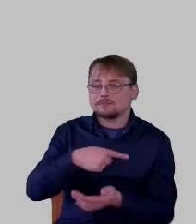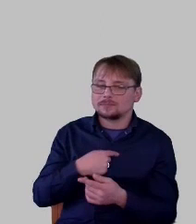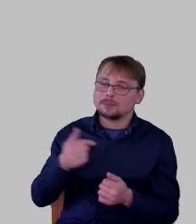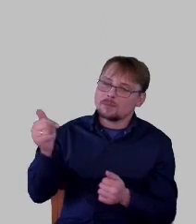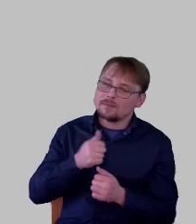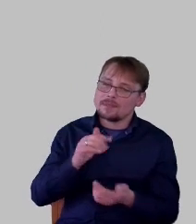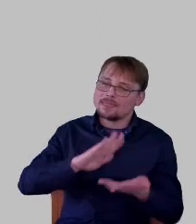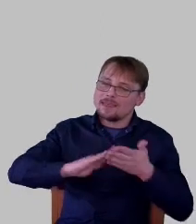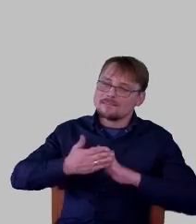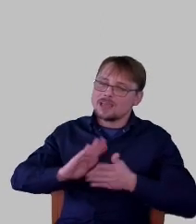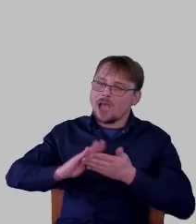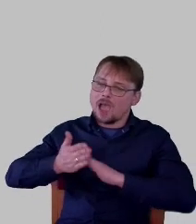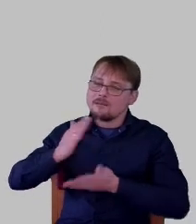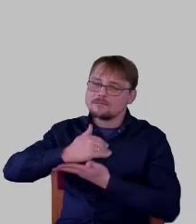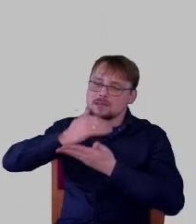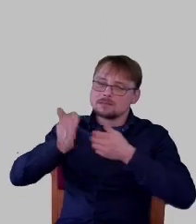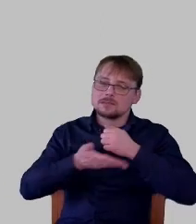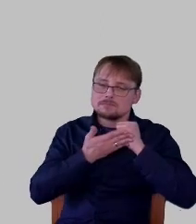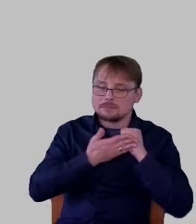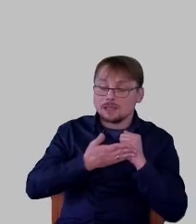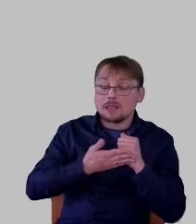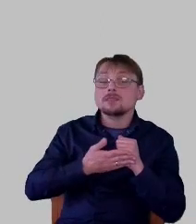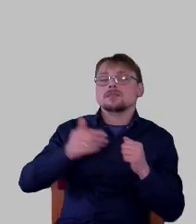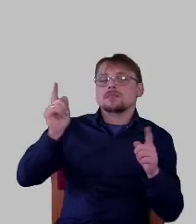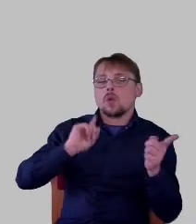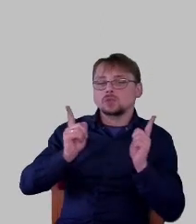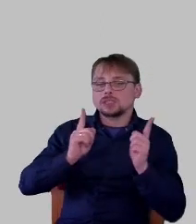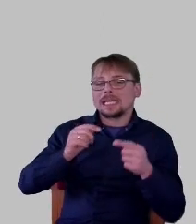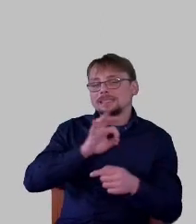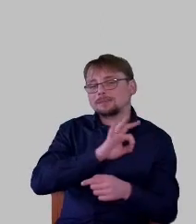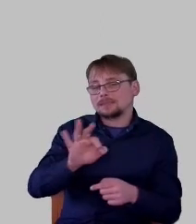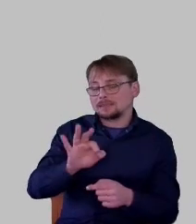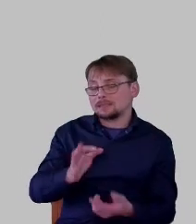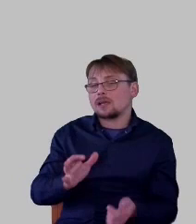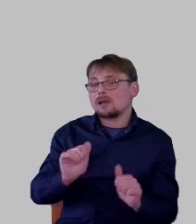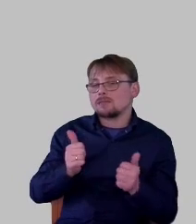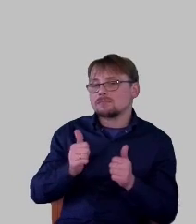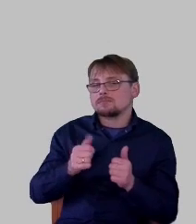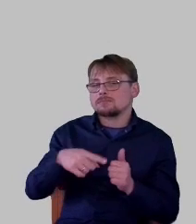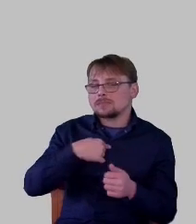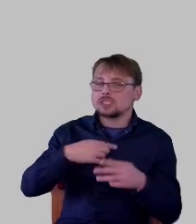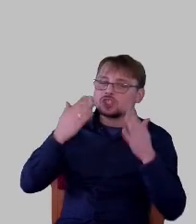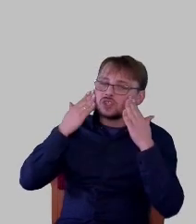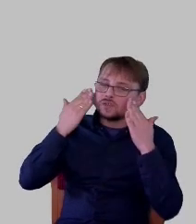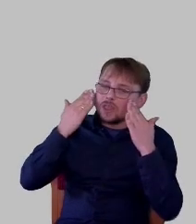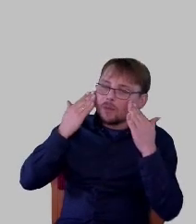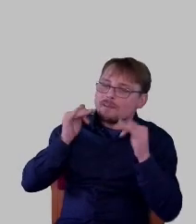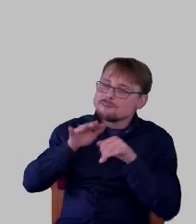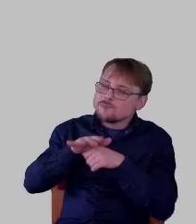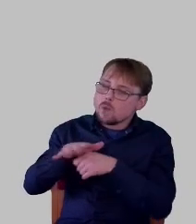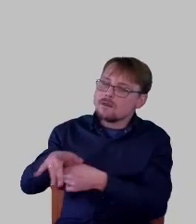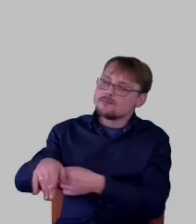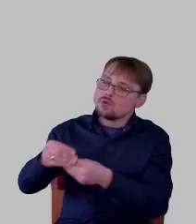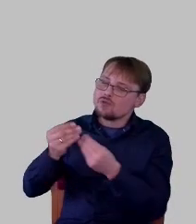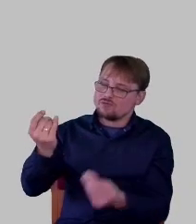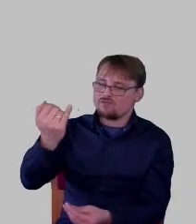się wspierać jako nauczyciele i specjaliści, ponieważ powinniśmy te oddziaływania świadomie i spójnie prowadzić.